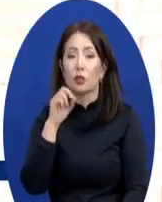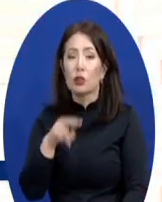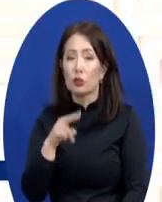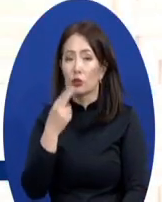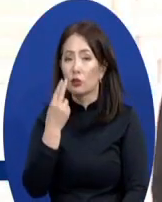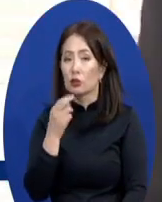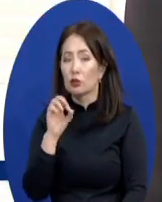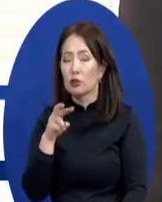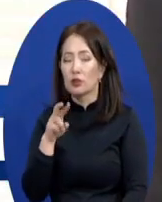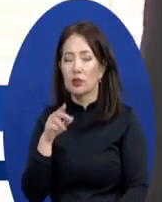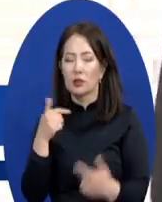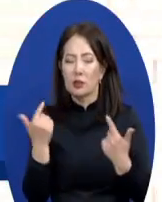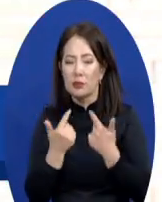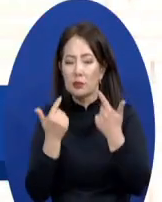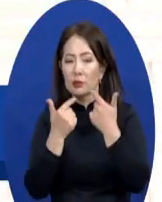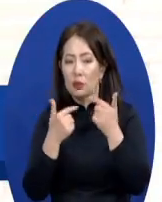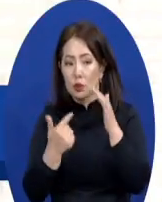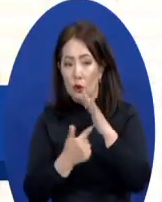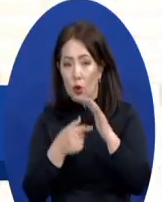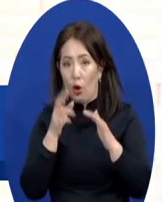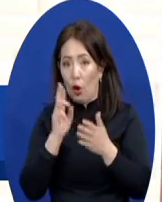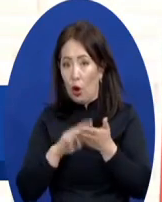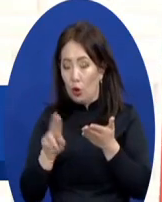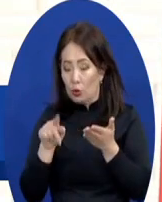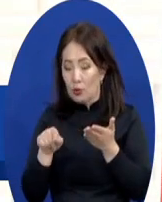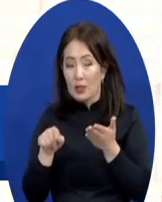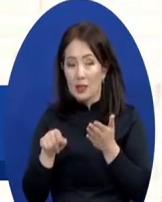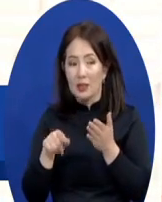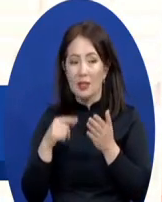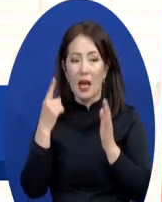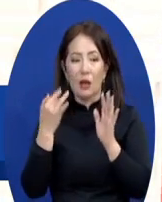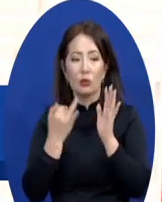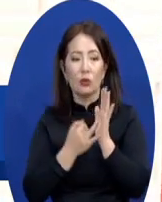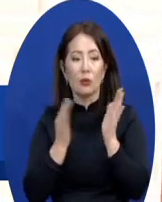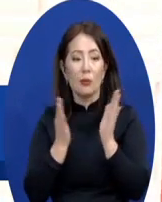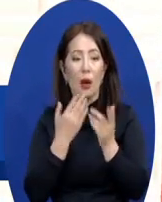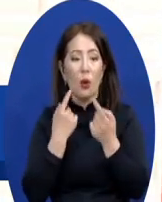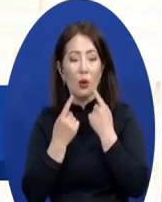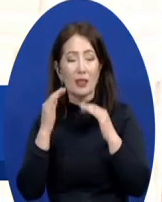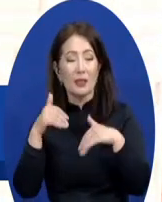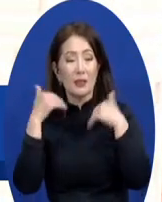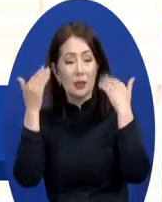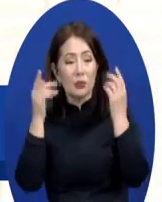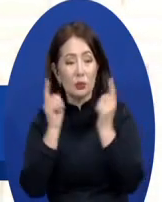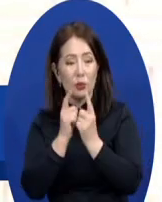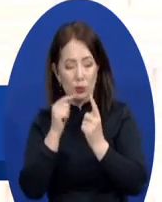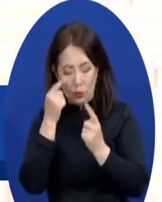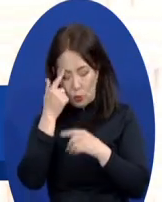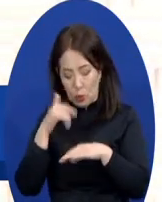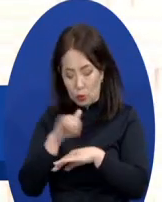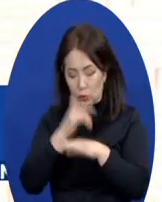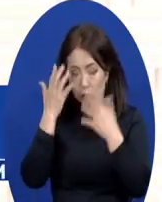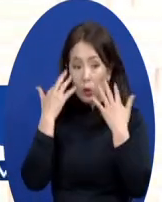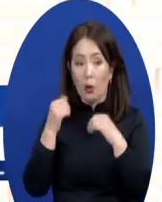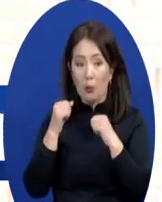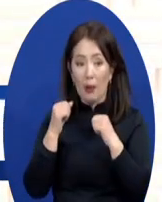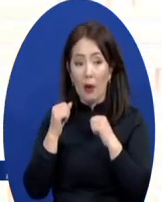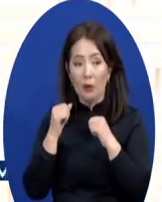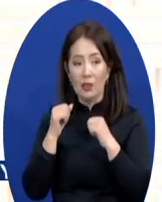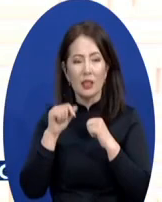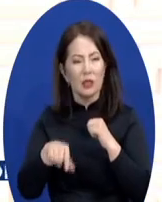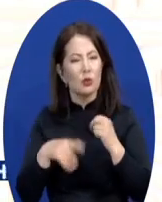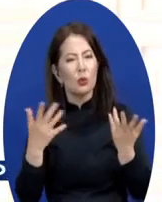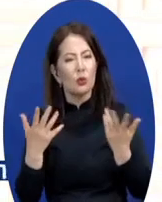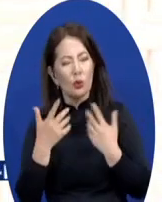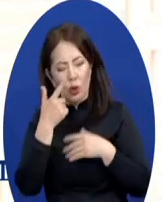Сүлжилттэй тэмцэх нэгдсэн үндэстний байгууллагын суур конвенцийн талуудын 17 дугаар бага хурлын дээд хэмжээний уулздаг Монгол зохион байгуулах гэж байгаа нь бол